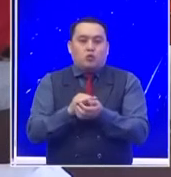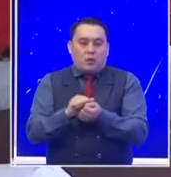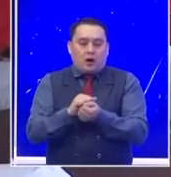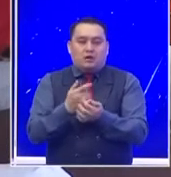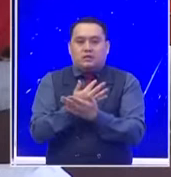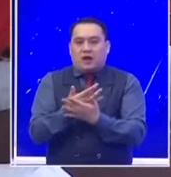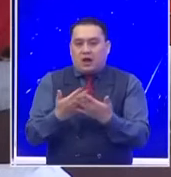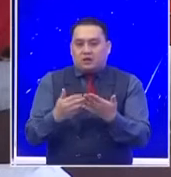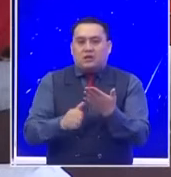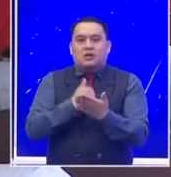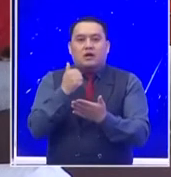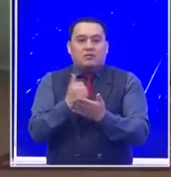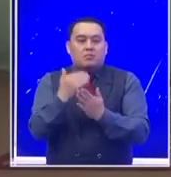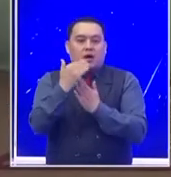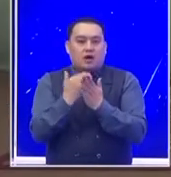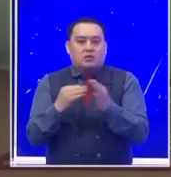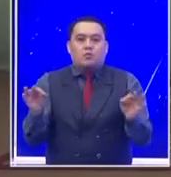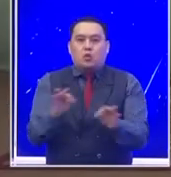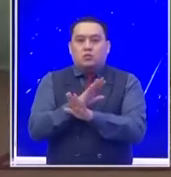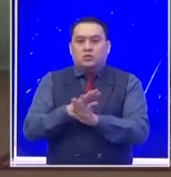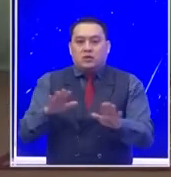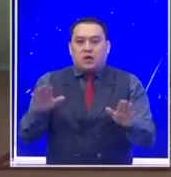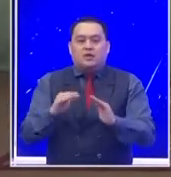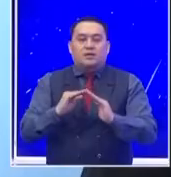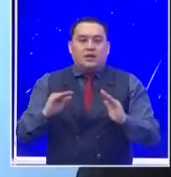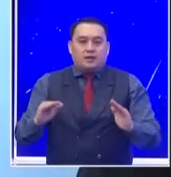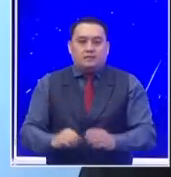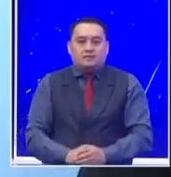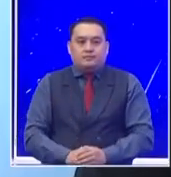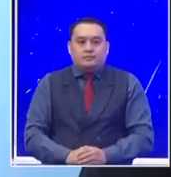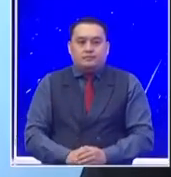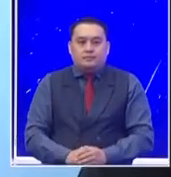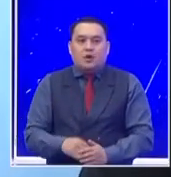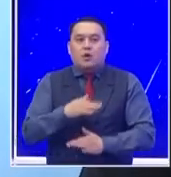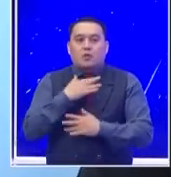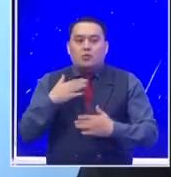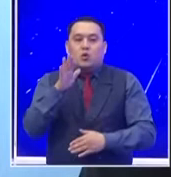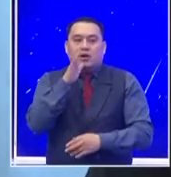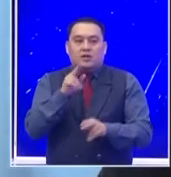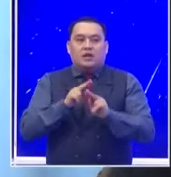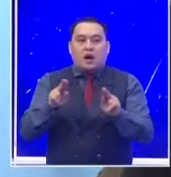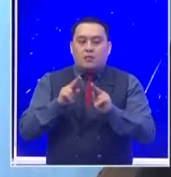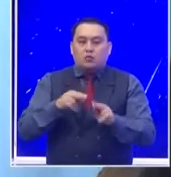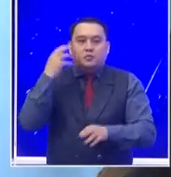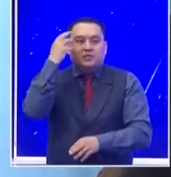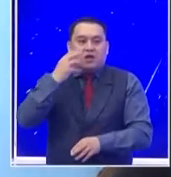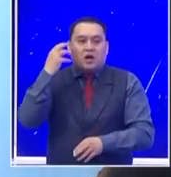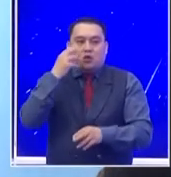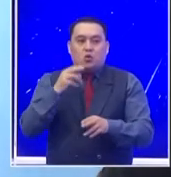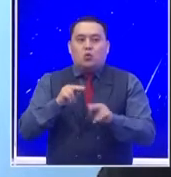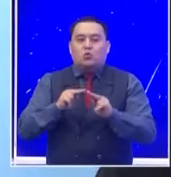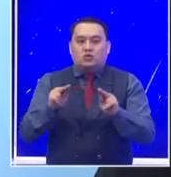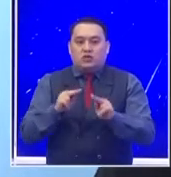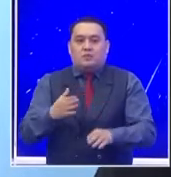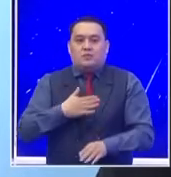главным возьмем программы стали музыкальные номера детей много нет на работу на педагогом-психологом данное время